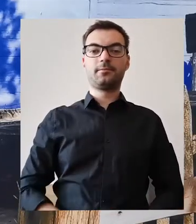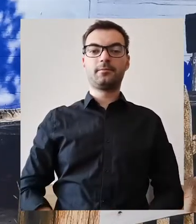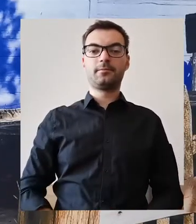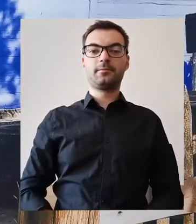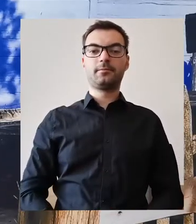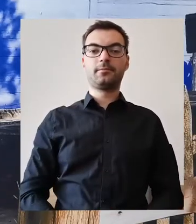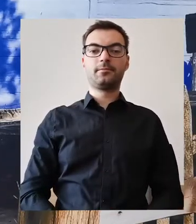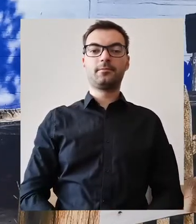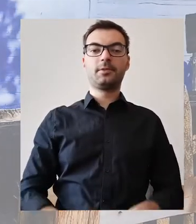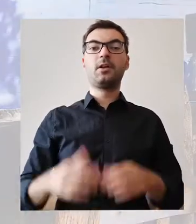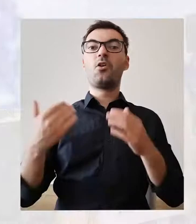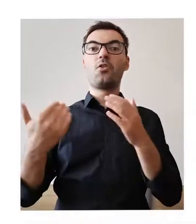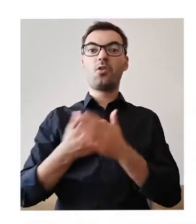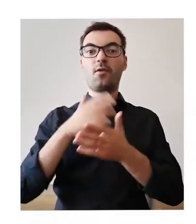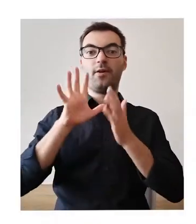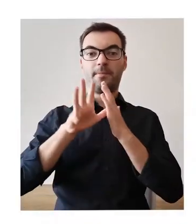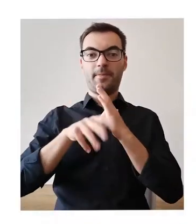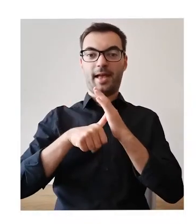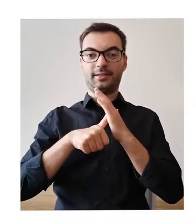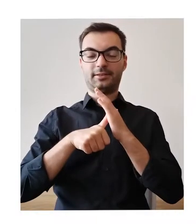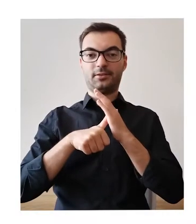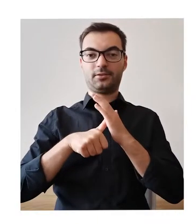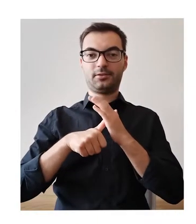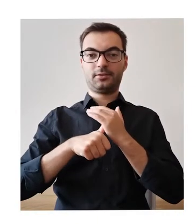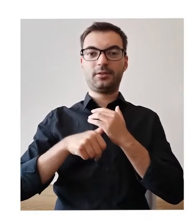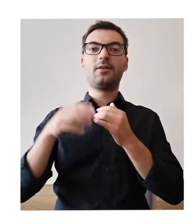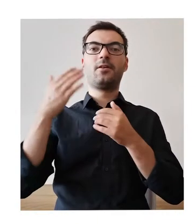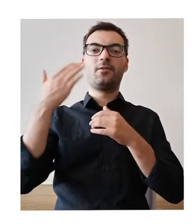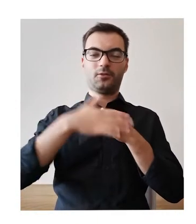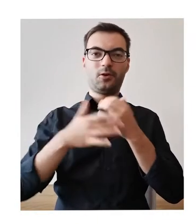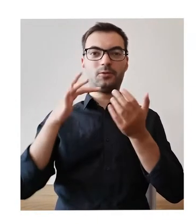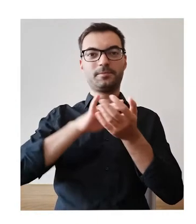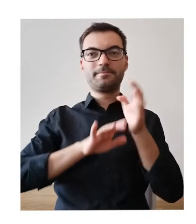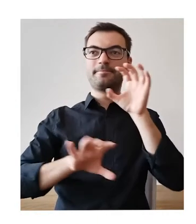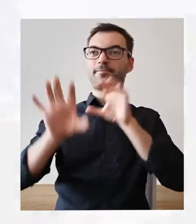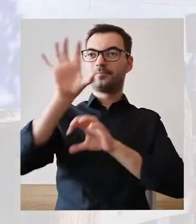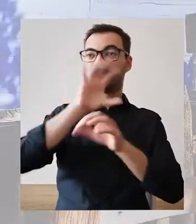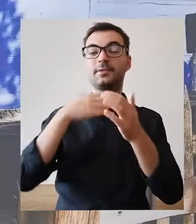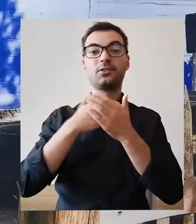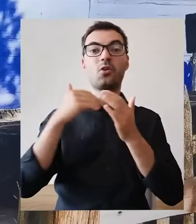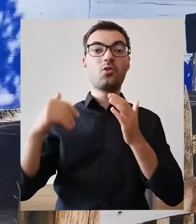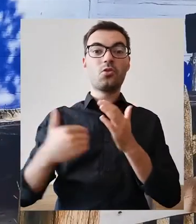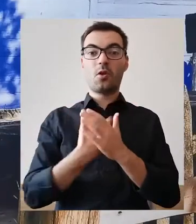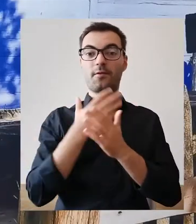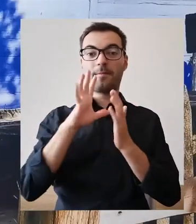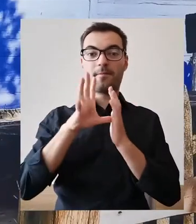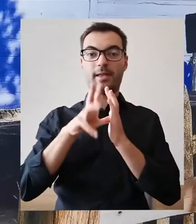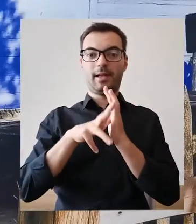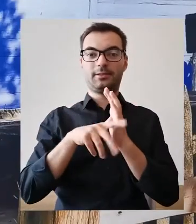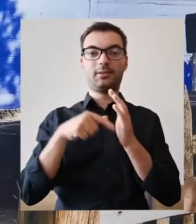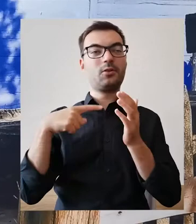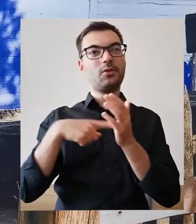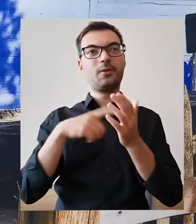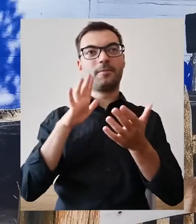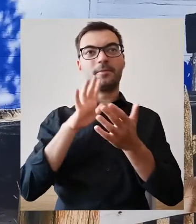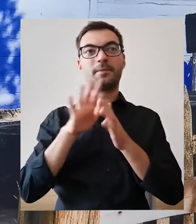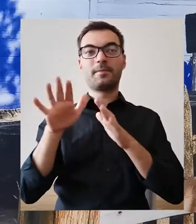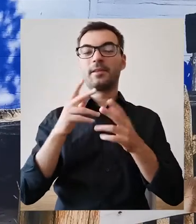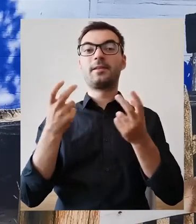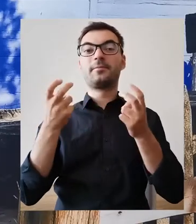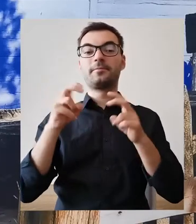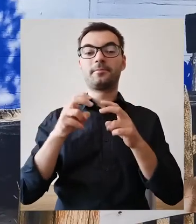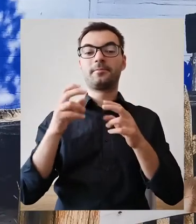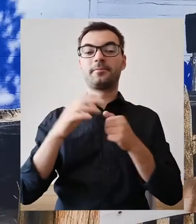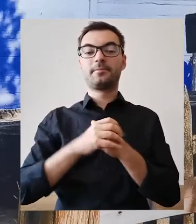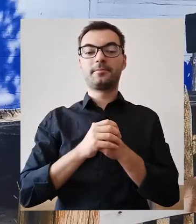miasto które wreszcie mamy okazję pozwiedzać bo nowe miasto to jest to miejsce które powstało